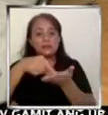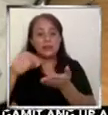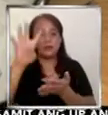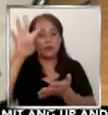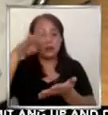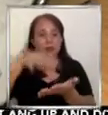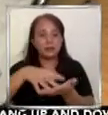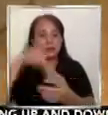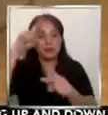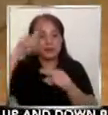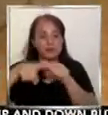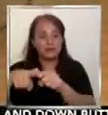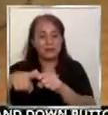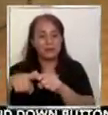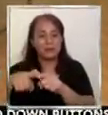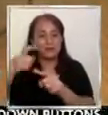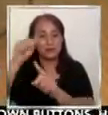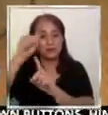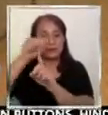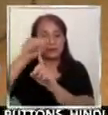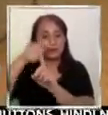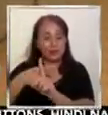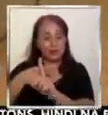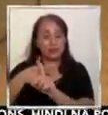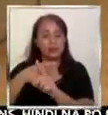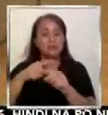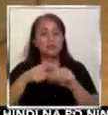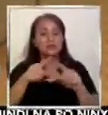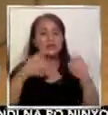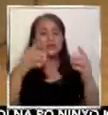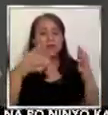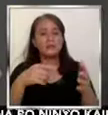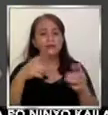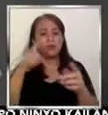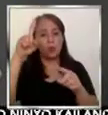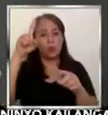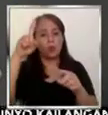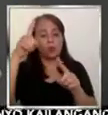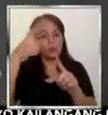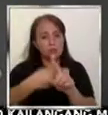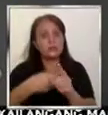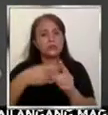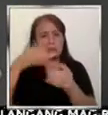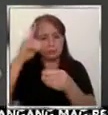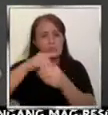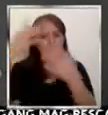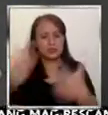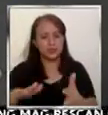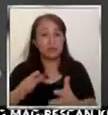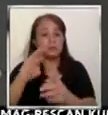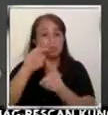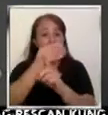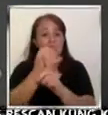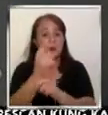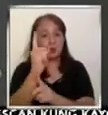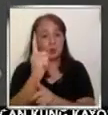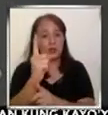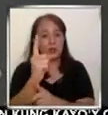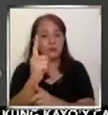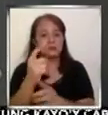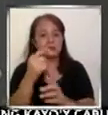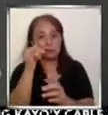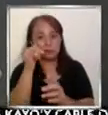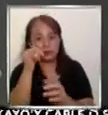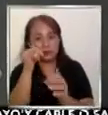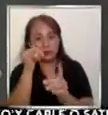Abril. Pero may one-month deposit pa naman daw siya. May 1 ang kuna ng viral video. Sinisingil naman daw siya ng